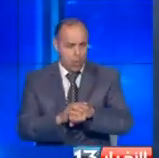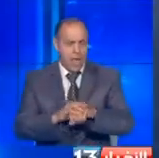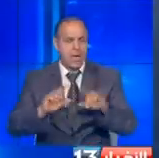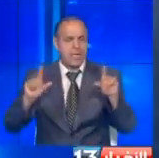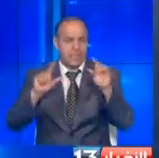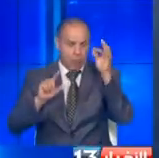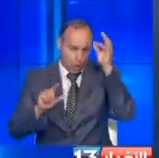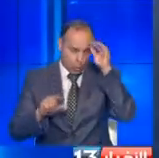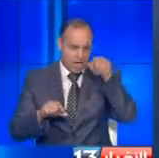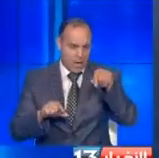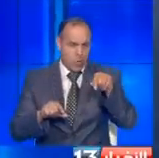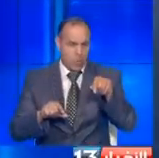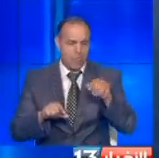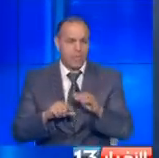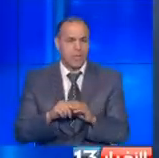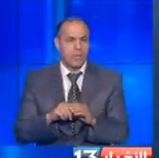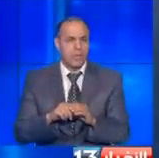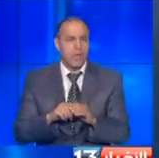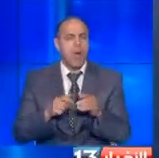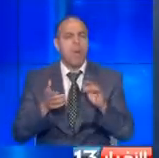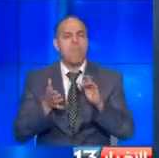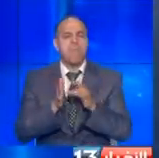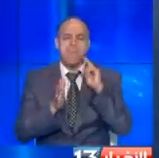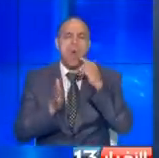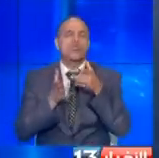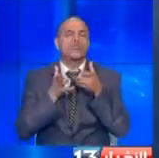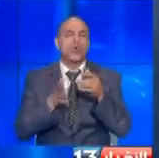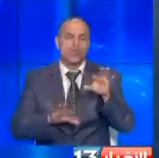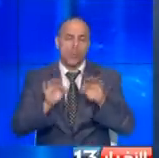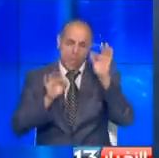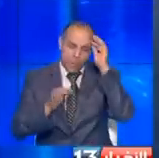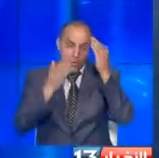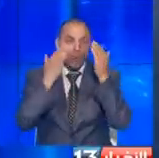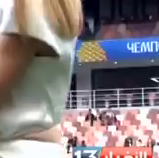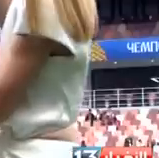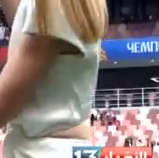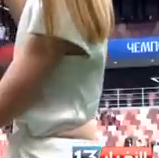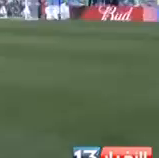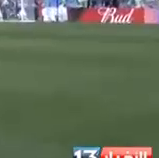التلفزة الوطنية، وحظ موفق لعناصرنا الوطنية.